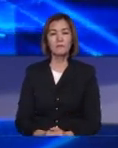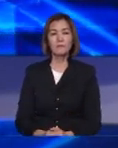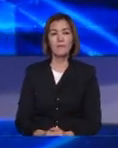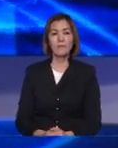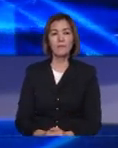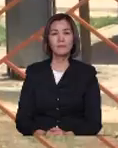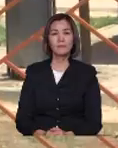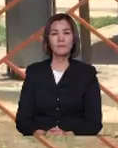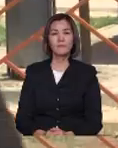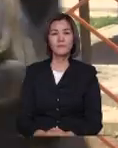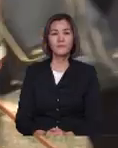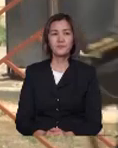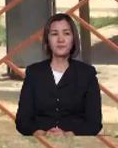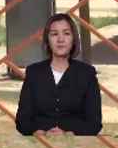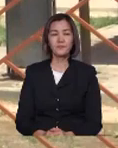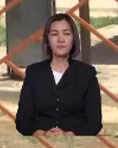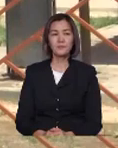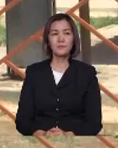корреспондента.